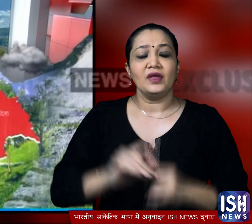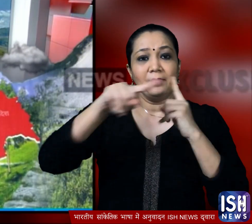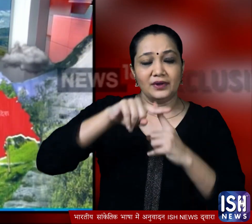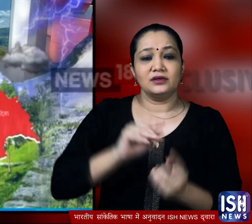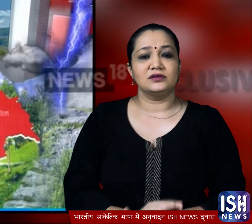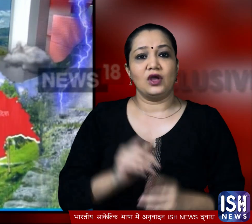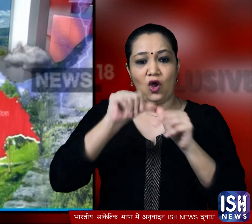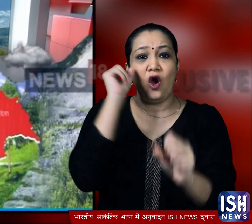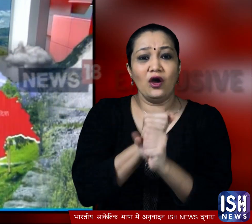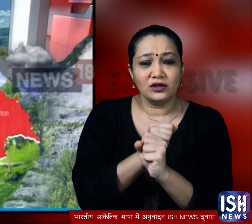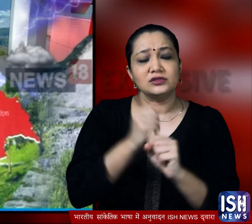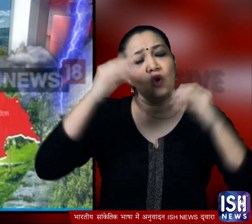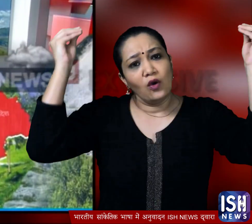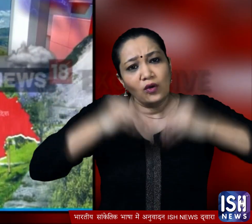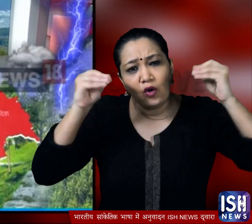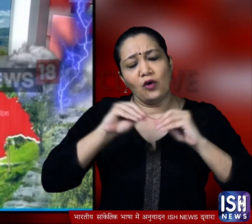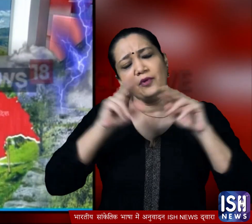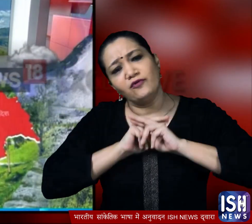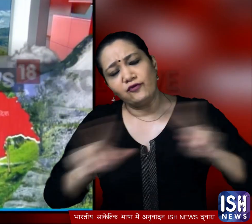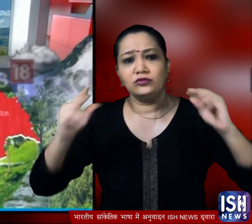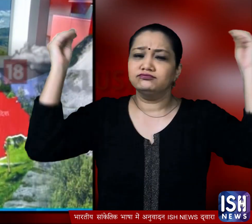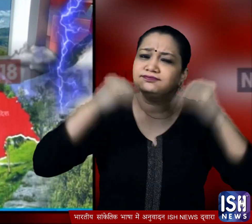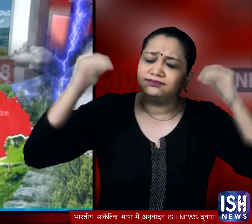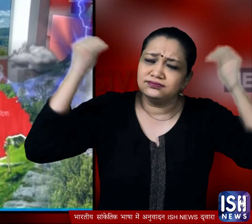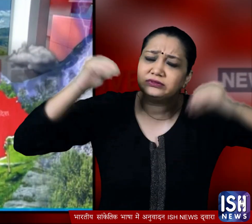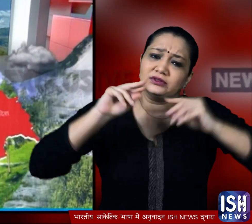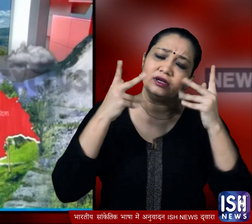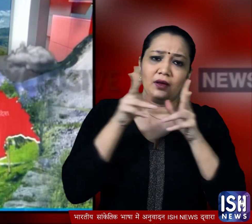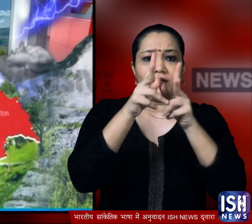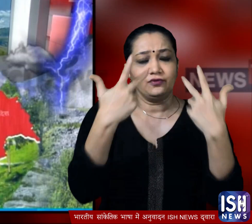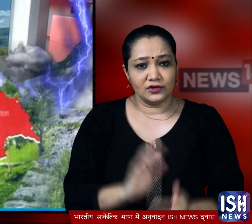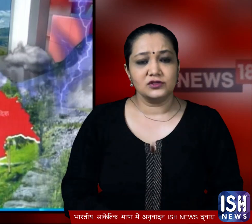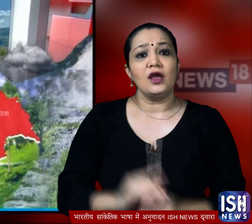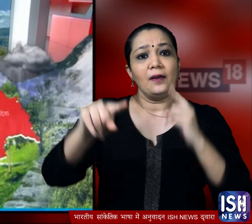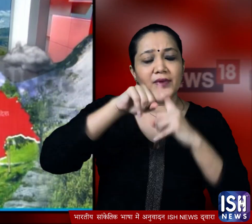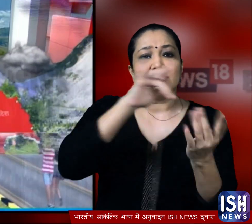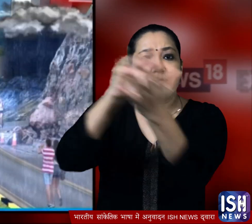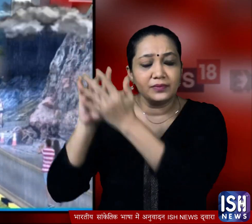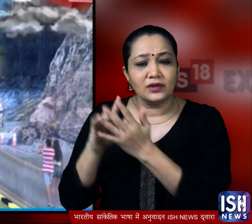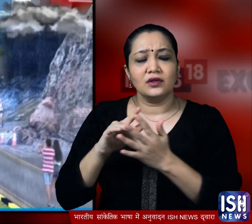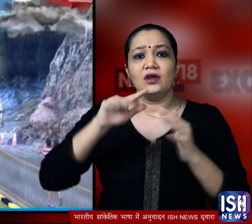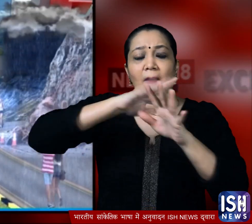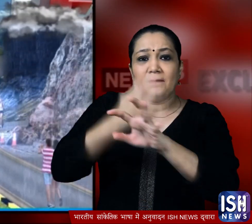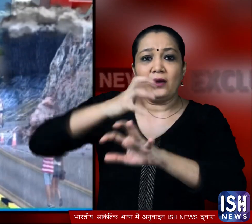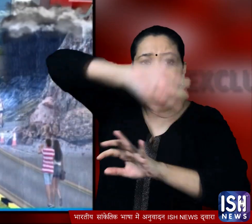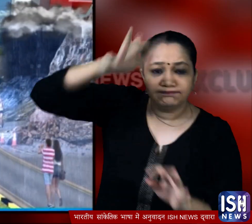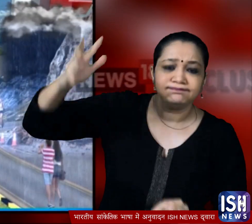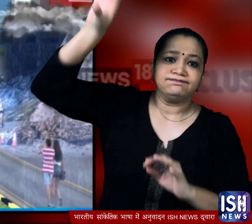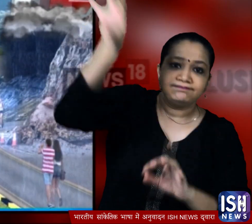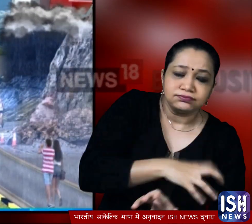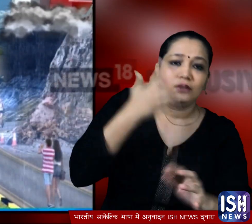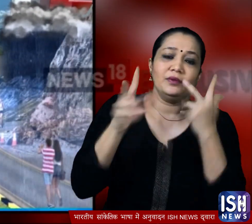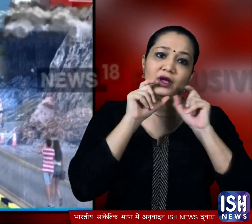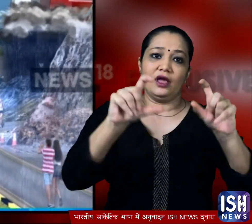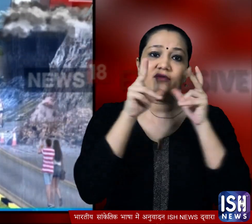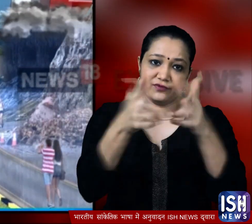नहीं, विभाग ने अगस्त महीने में भी मानसून के पूरी तरह सक्रिय रहने का अंदेशा जताया। इसके साथ ही कुछ इलाकों में पहाड़ खिसकने की घटनाओं की